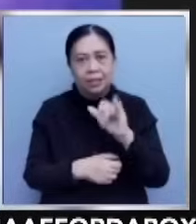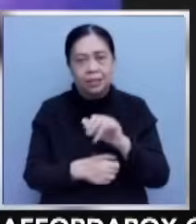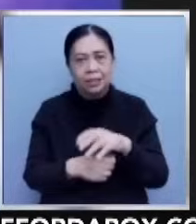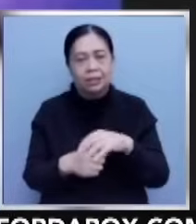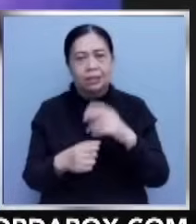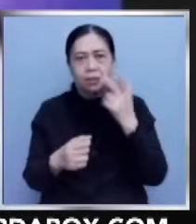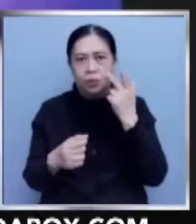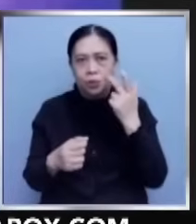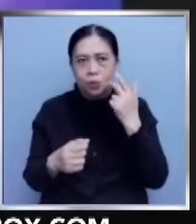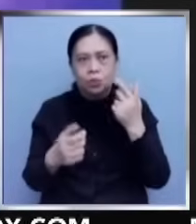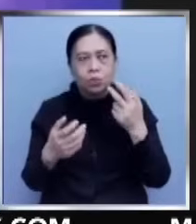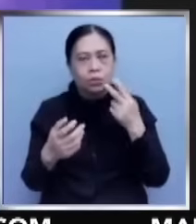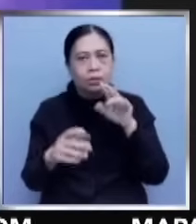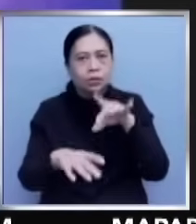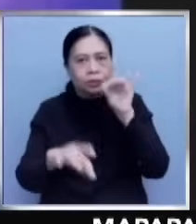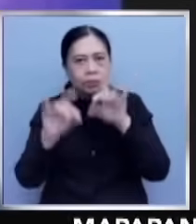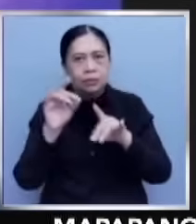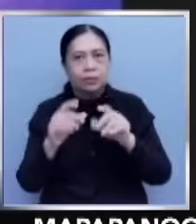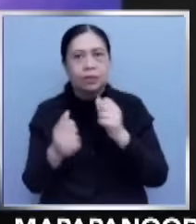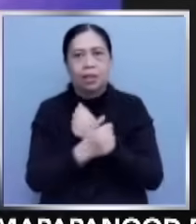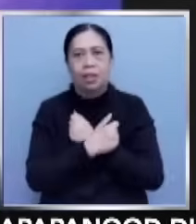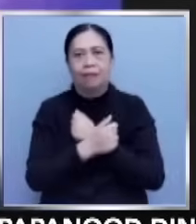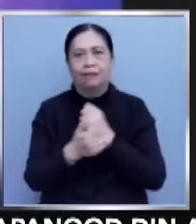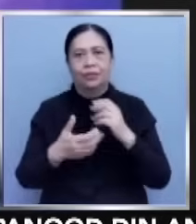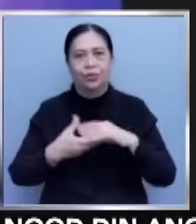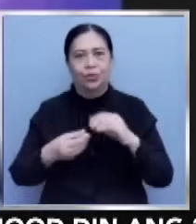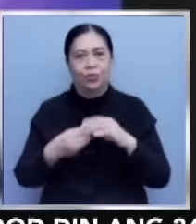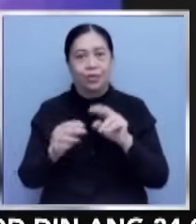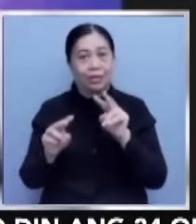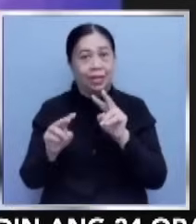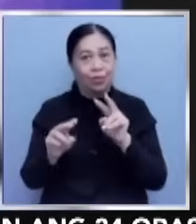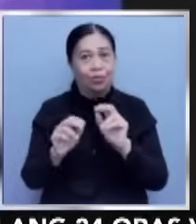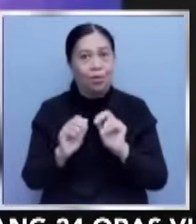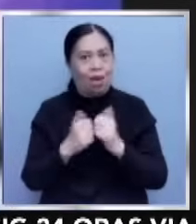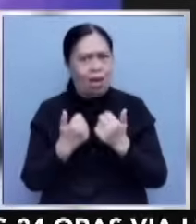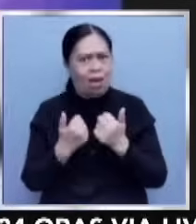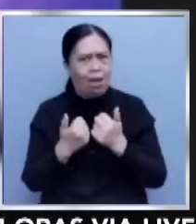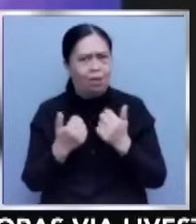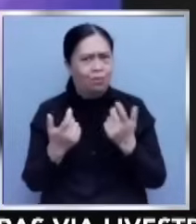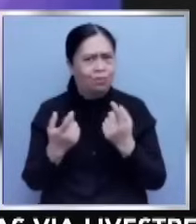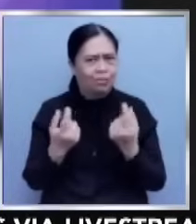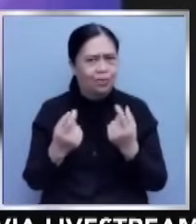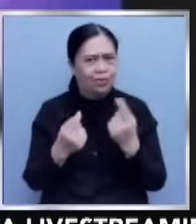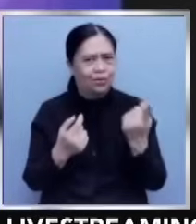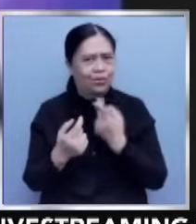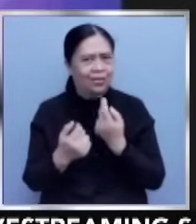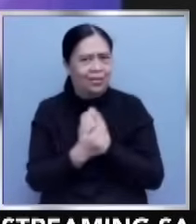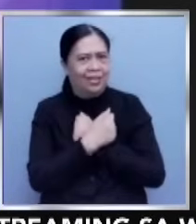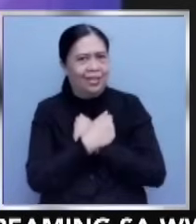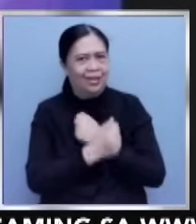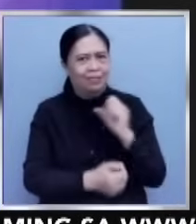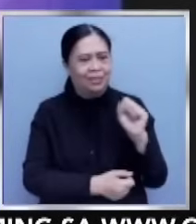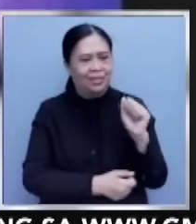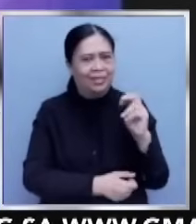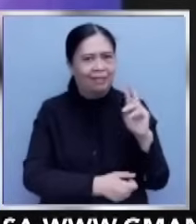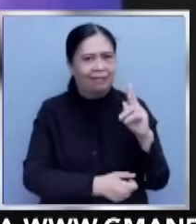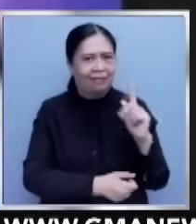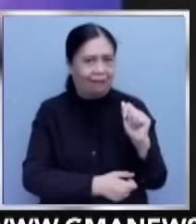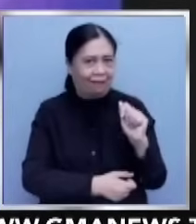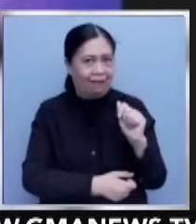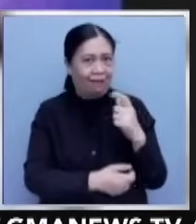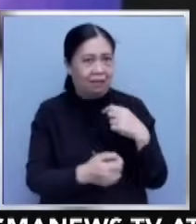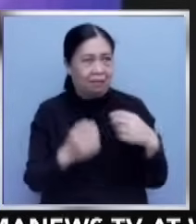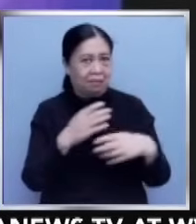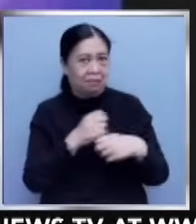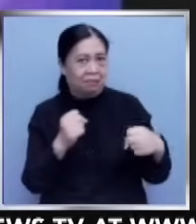na-explore yung love story namin. Abangan nyo kung saan nahahantong yung pagmamahal ni Zandra at kung marireciprocate ba ni